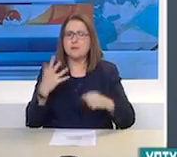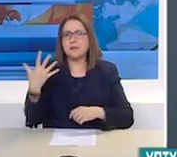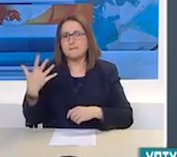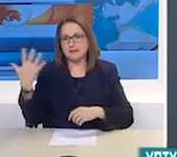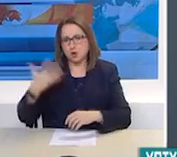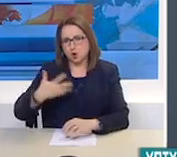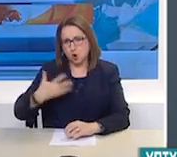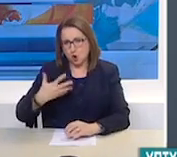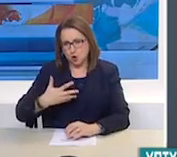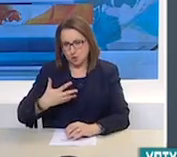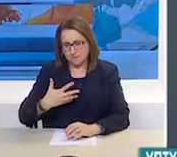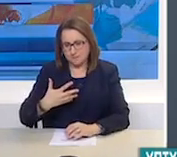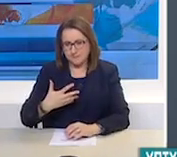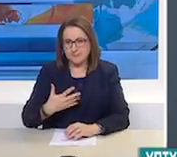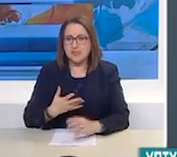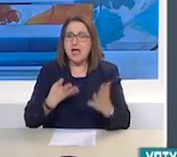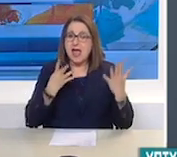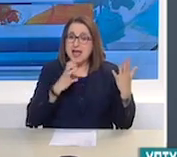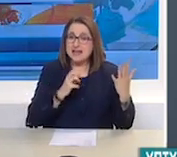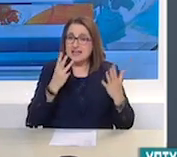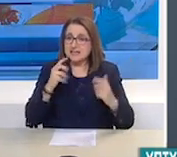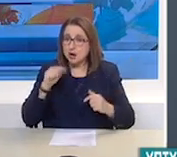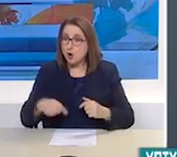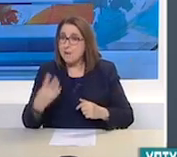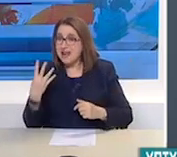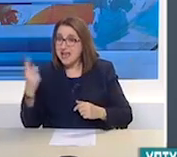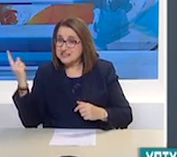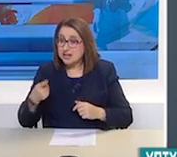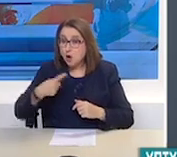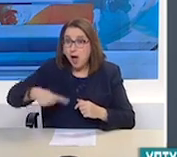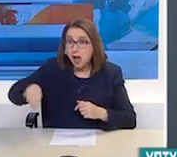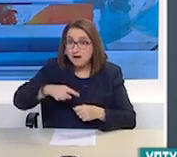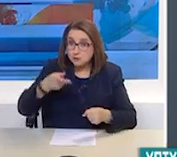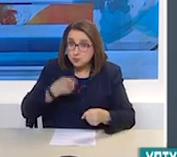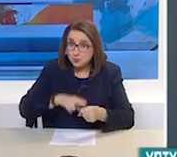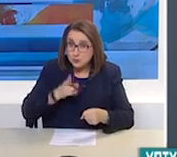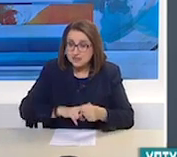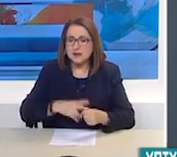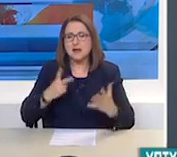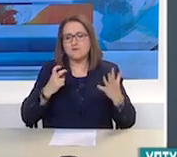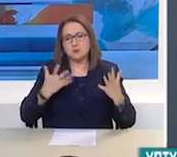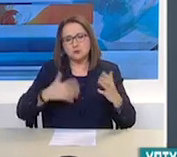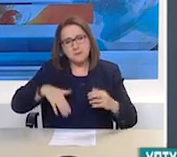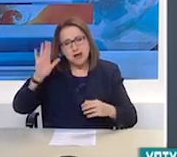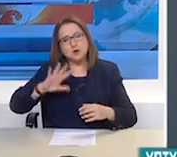έτη και το 93,9% είχε κάποιο υποκείμενο νόσημα ή και ηλικία 70 ετών και άνω.